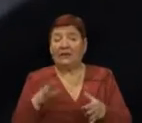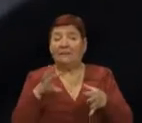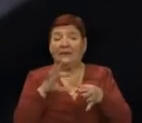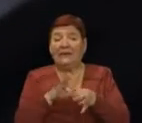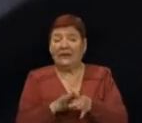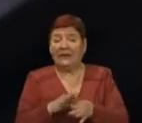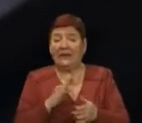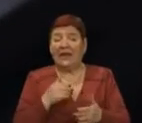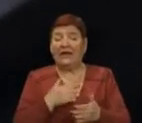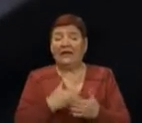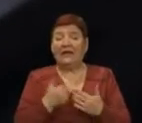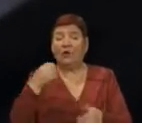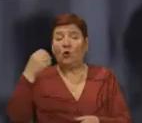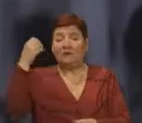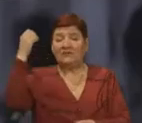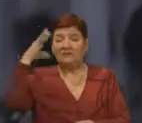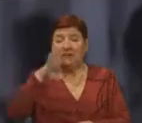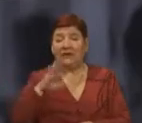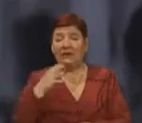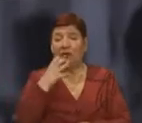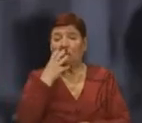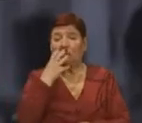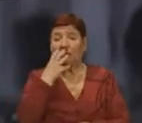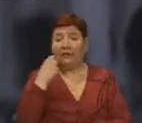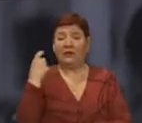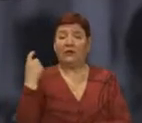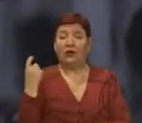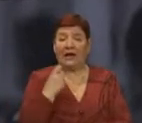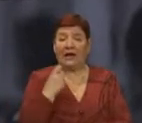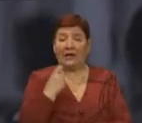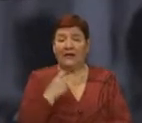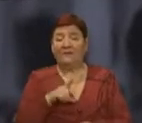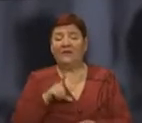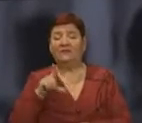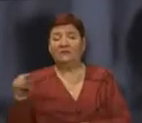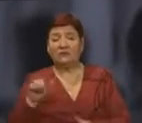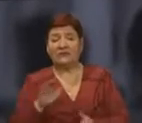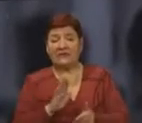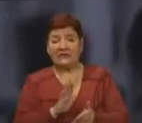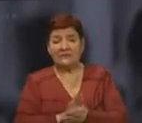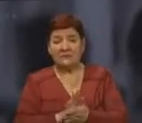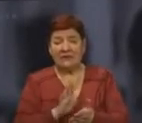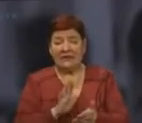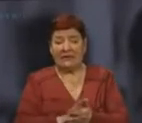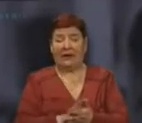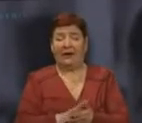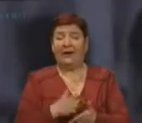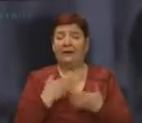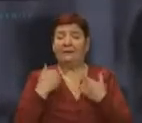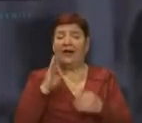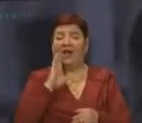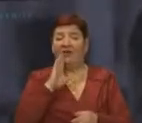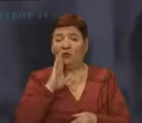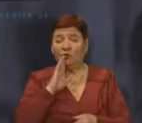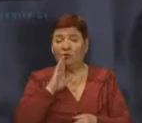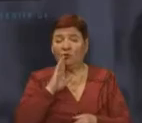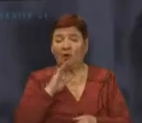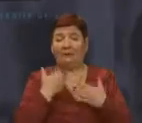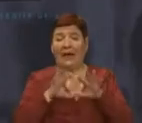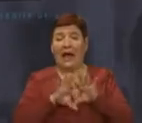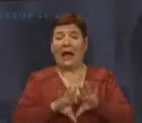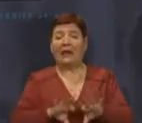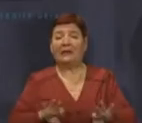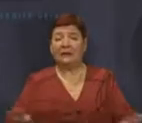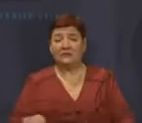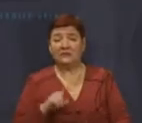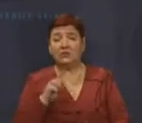під'єднана не до світла, не до тепла, не до газу, не вивозиться сміття, і немає водогону, немає каналізації.